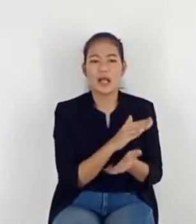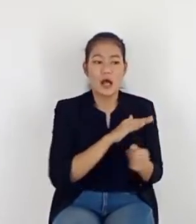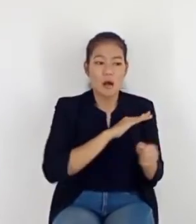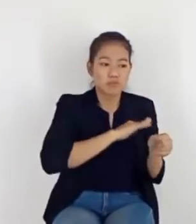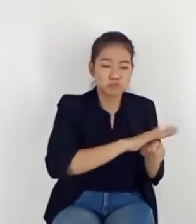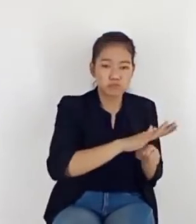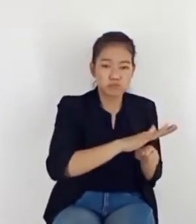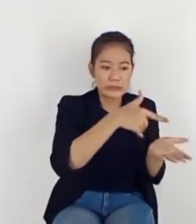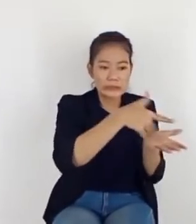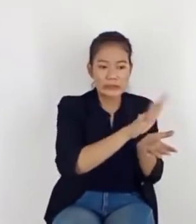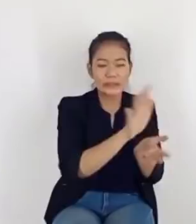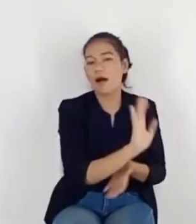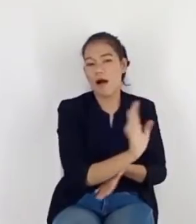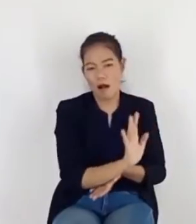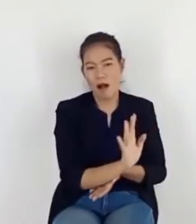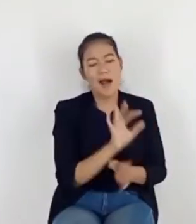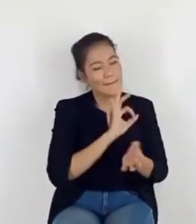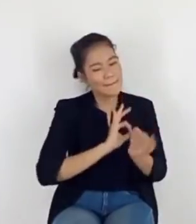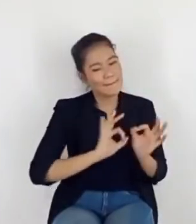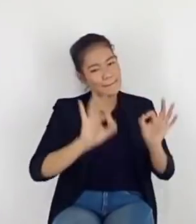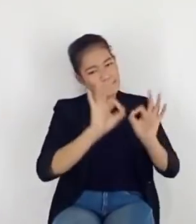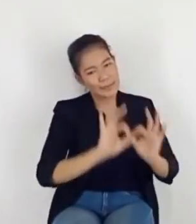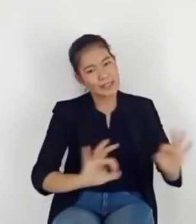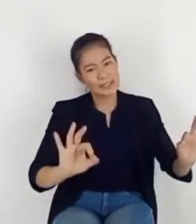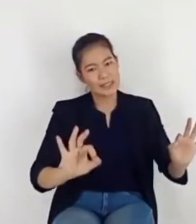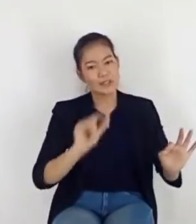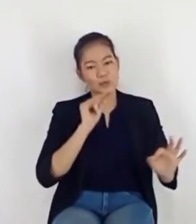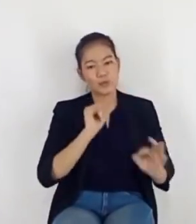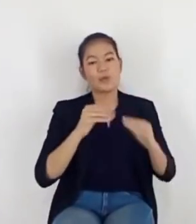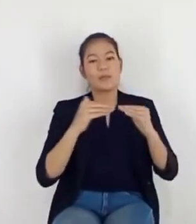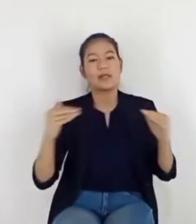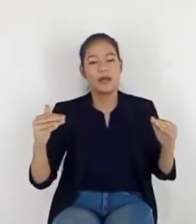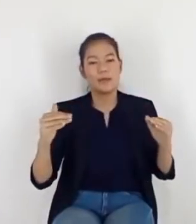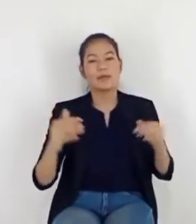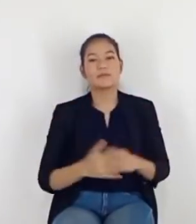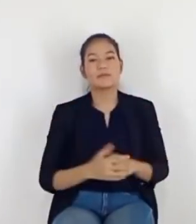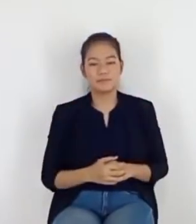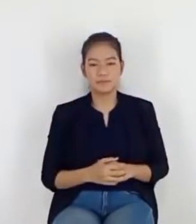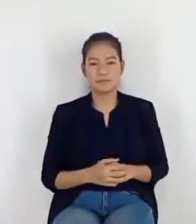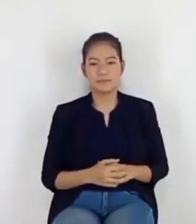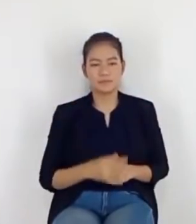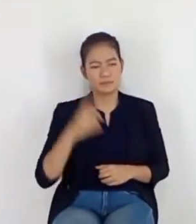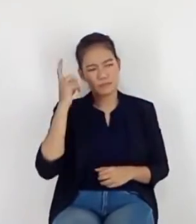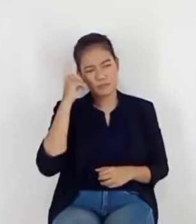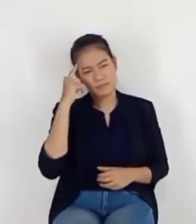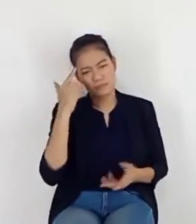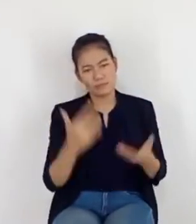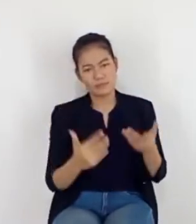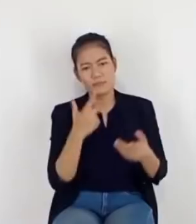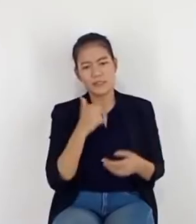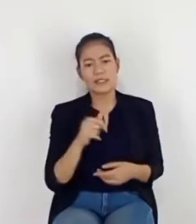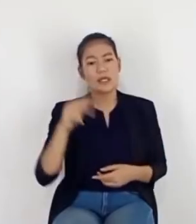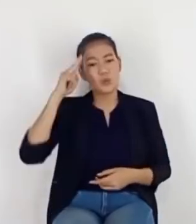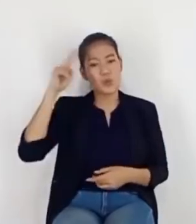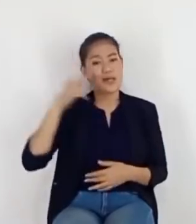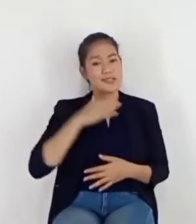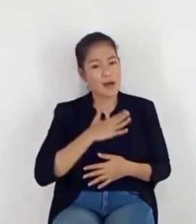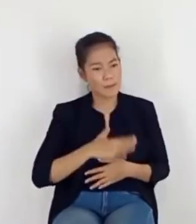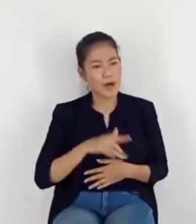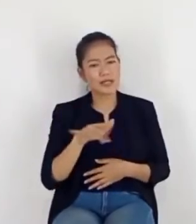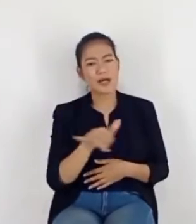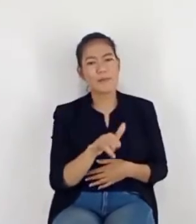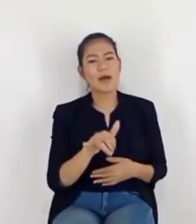dan tak bernoda di hadapannya dalam perdamaian dengan Dia. Anggaplah kesabaran Tuhan kita